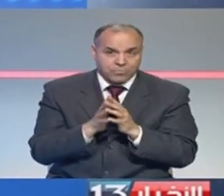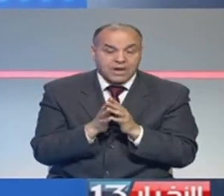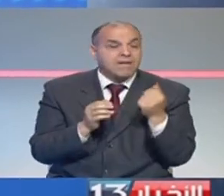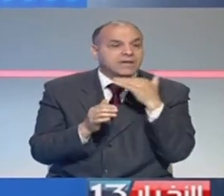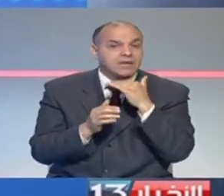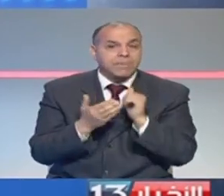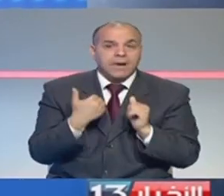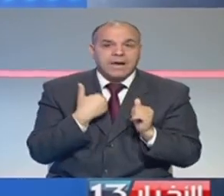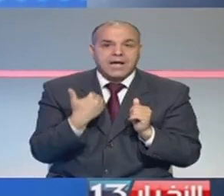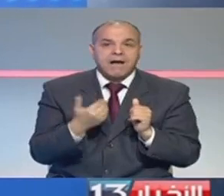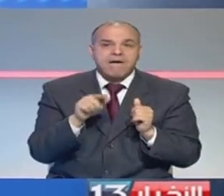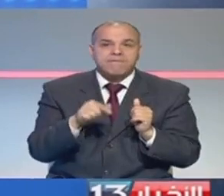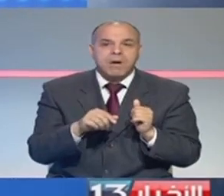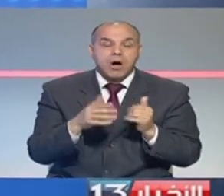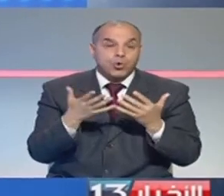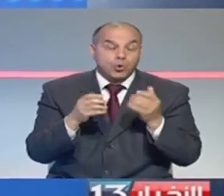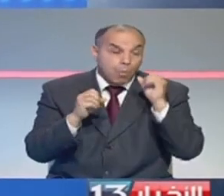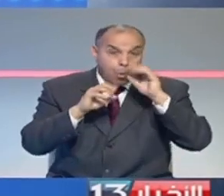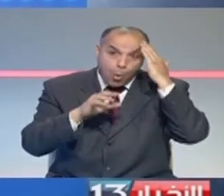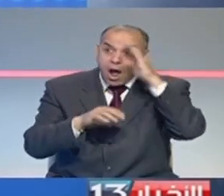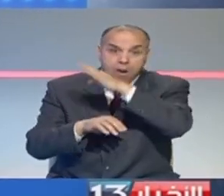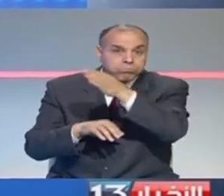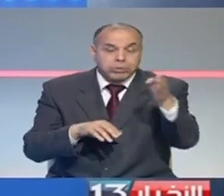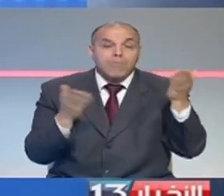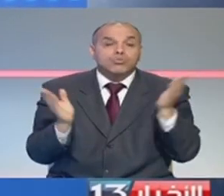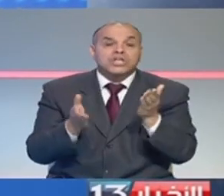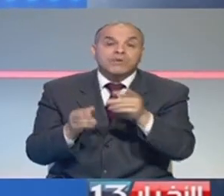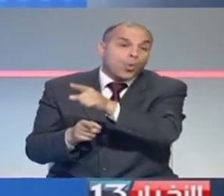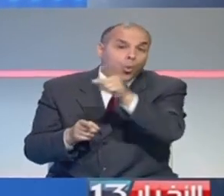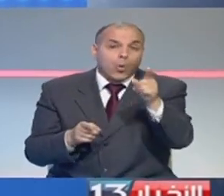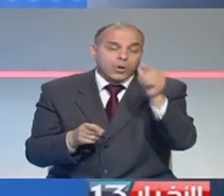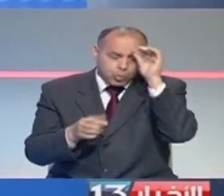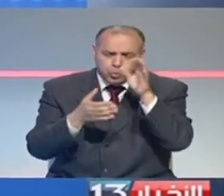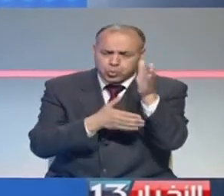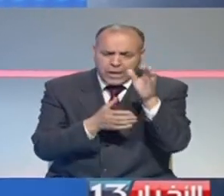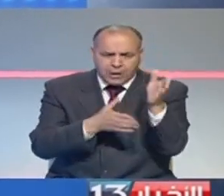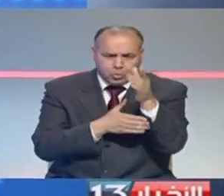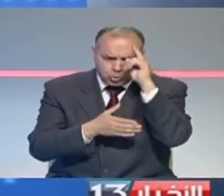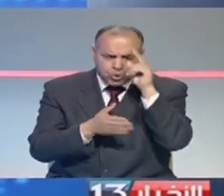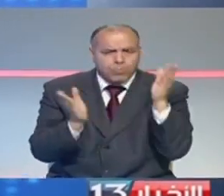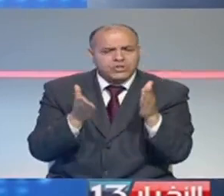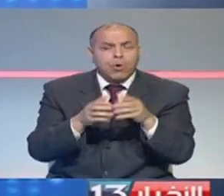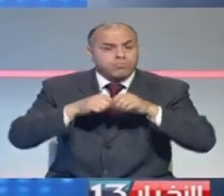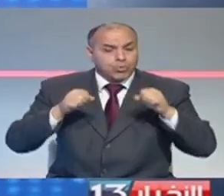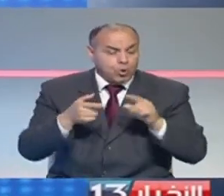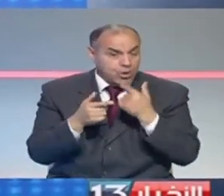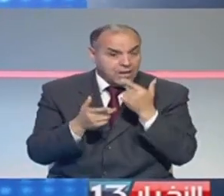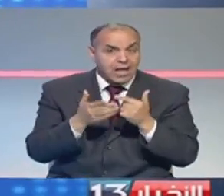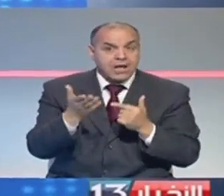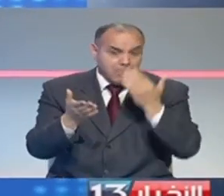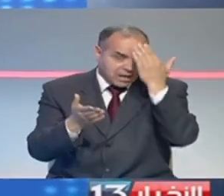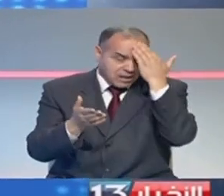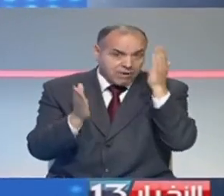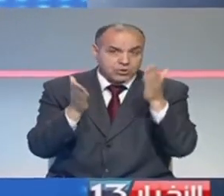بسرعة، كونه إذا كان الضوء اليوم مسلط على المستشفيات العمومية وخاصة المستشفيات الكبرى، منها تعرفوا